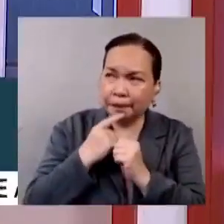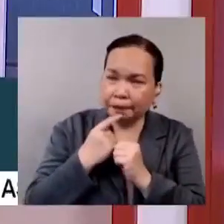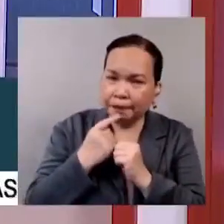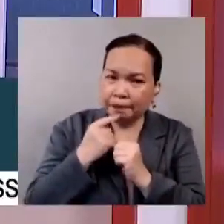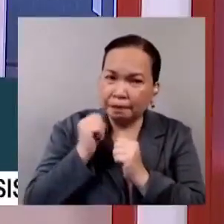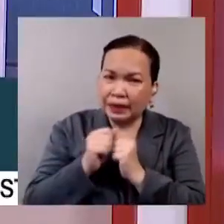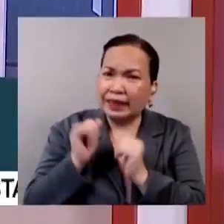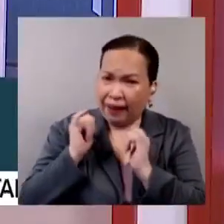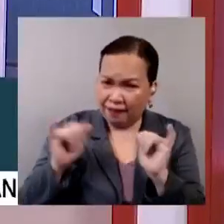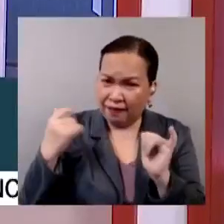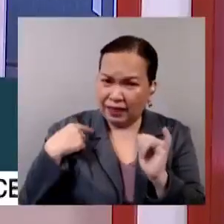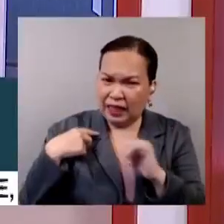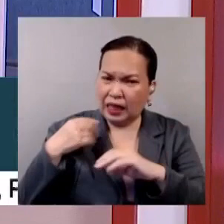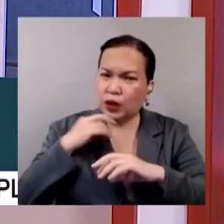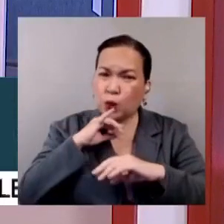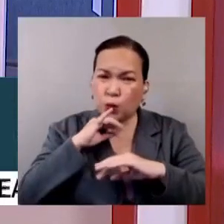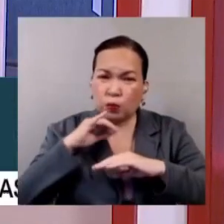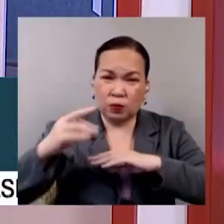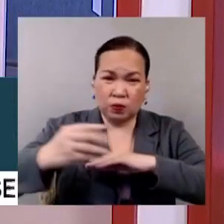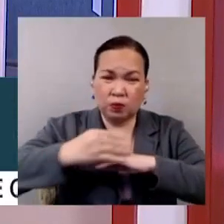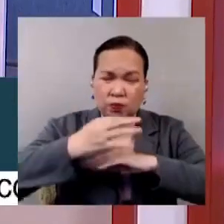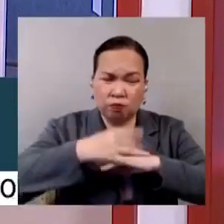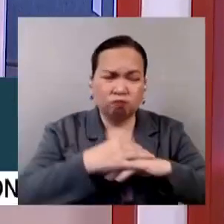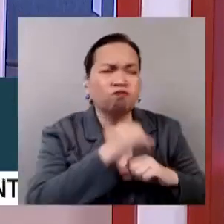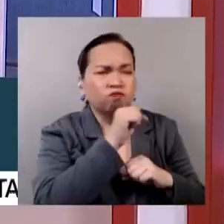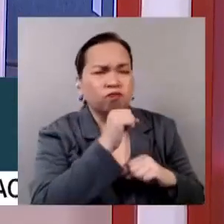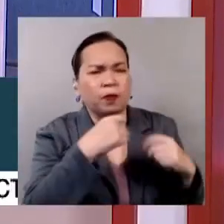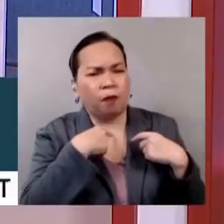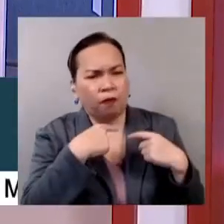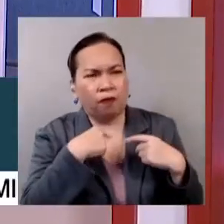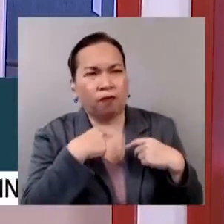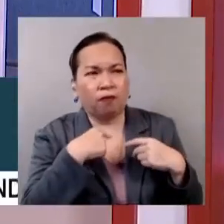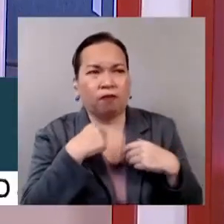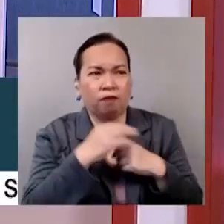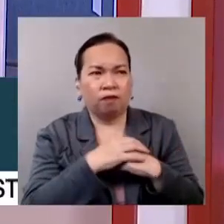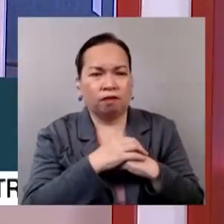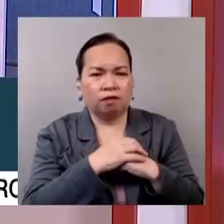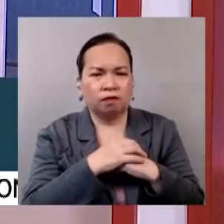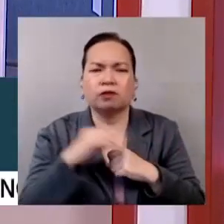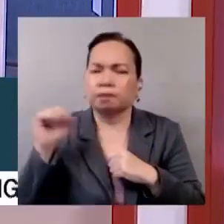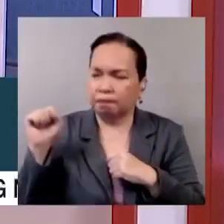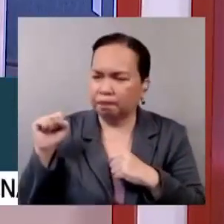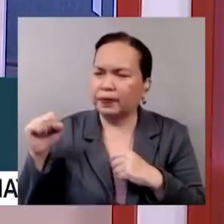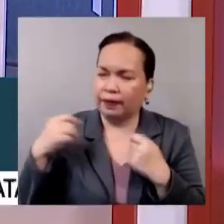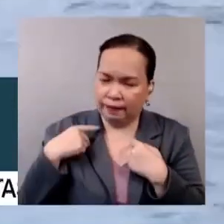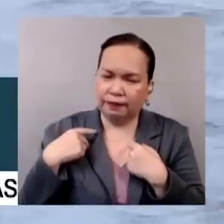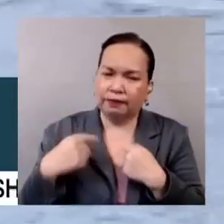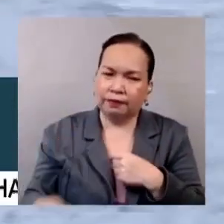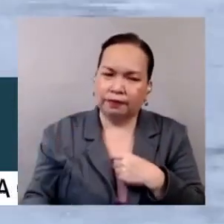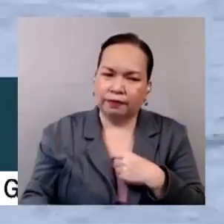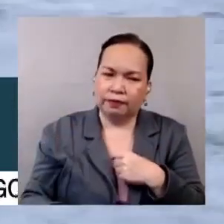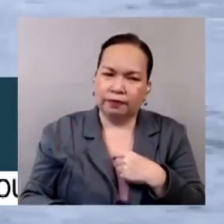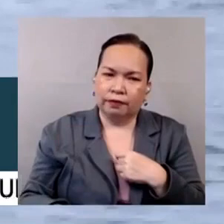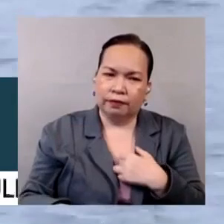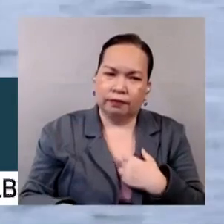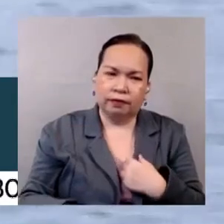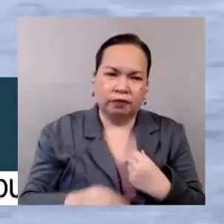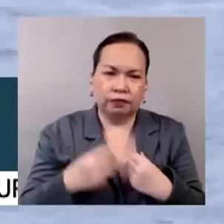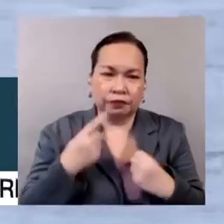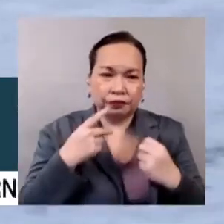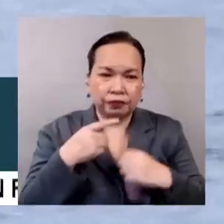talaga residue kahit papaano, being spotted in the coastal meron areas. Meron talaga, and nakikita naman niya